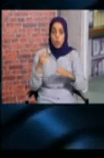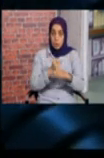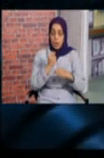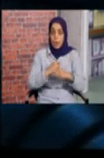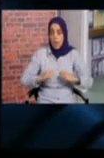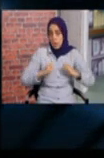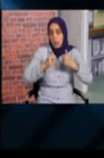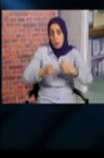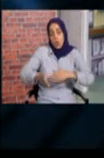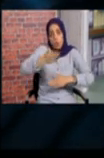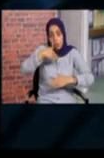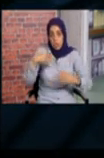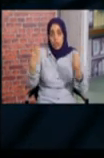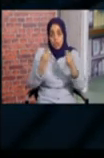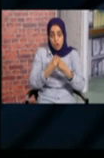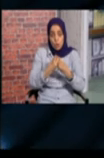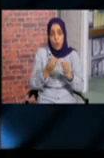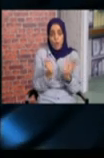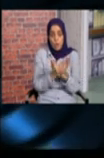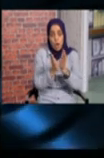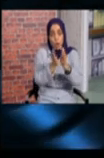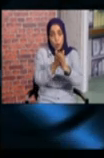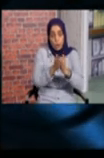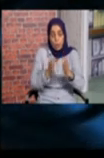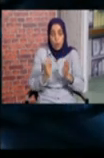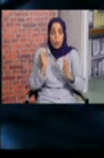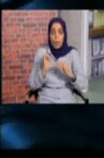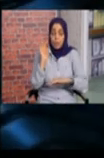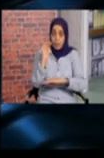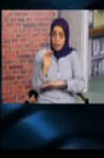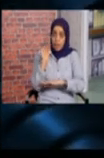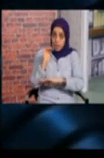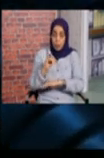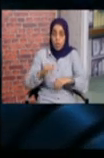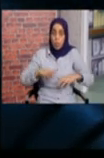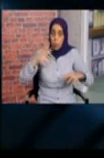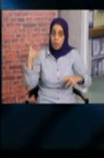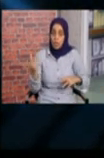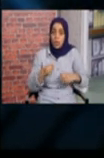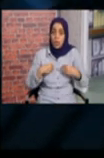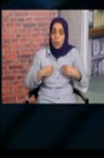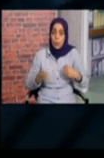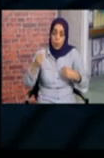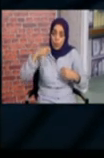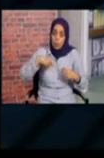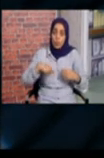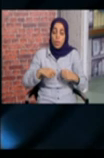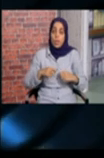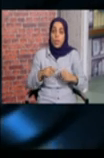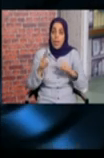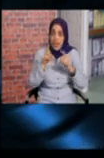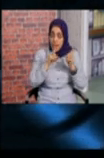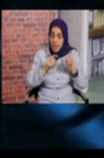يقدروا يرجعوا تاني يشاركوا في المجتمع ونعتمد عليهم. كل ده النهارده احنا بنحاول نوفره تقريبا. هل دكتور احمد